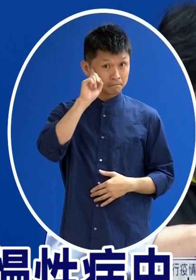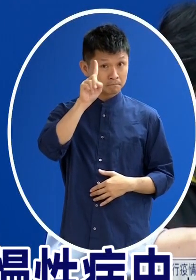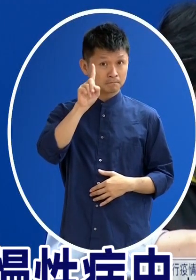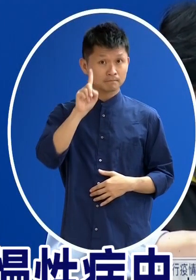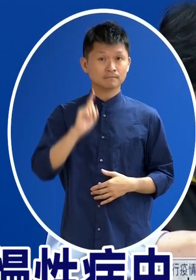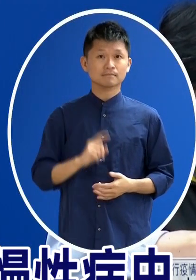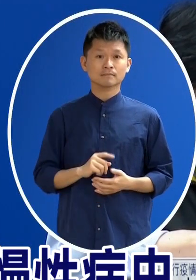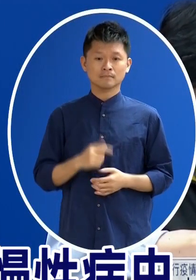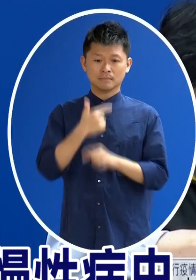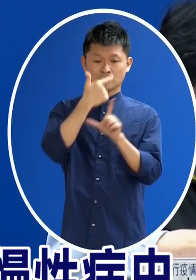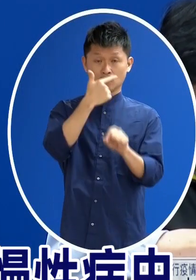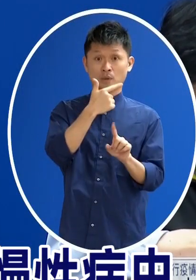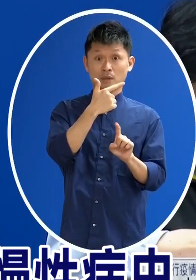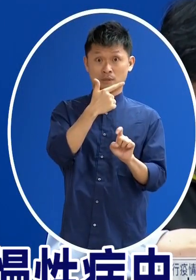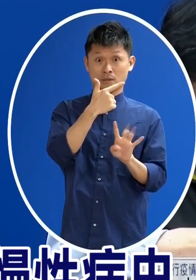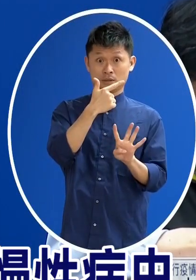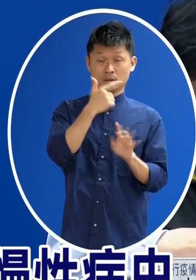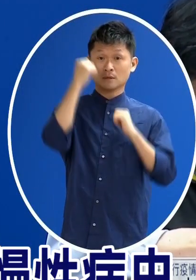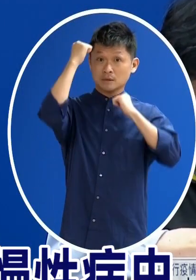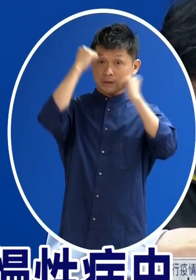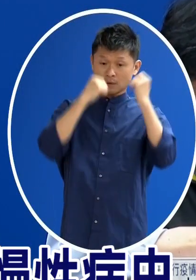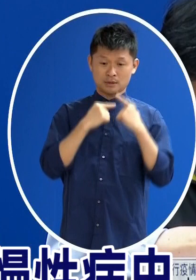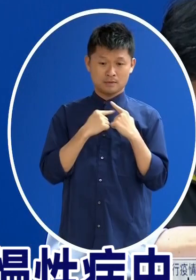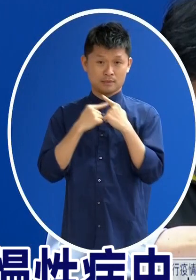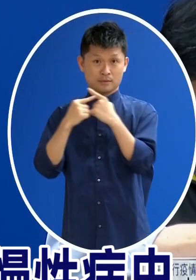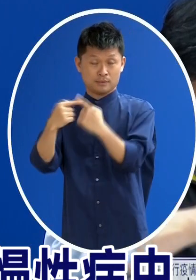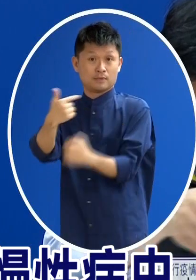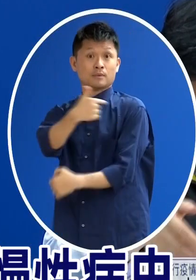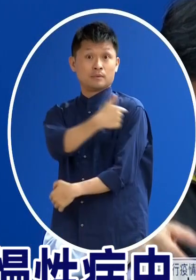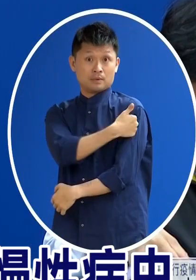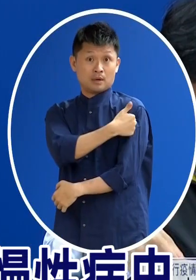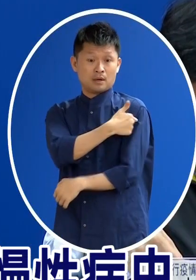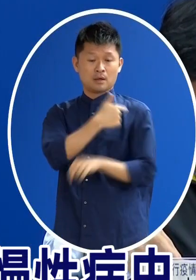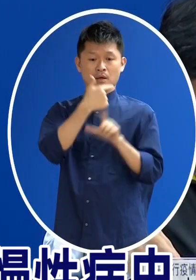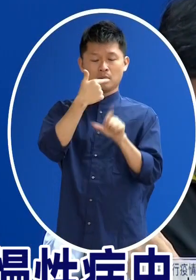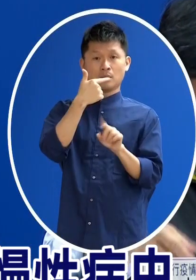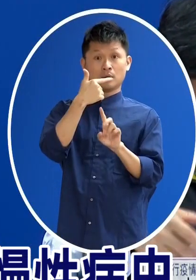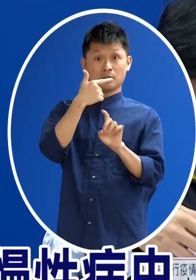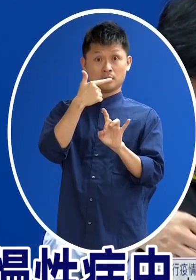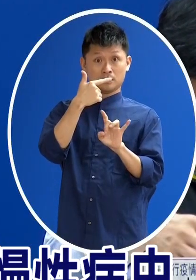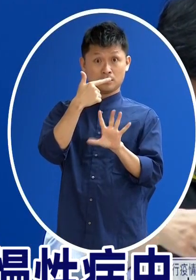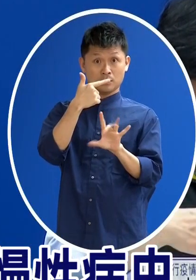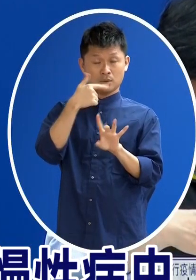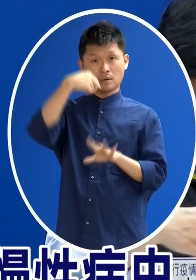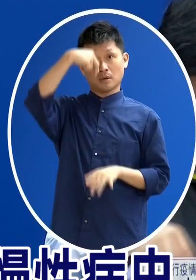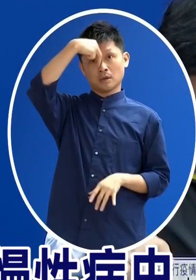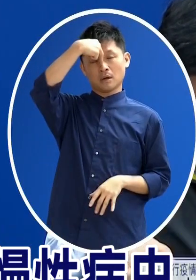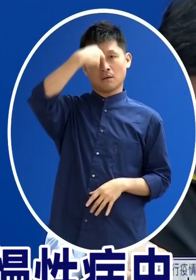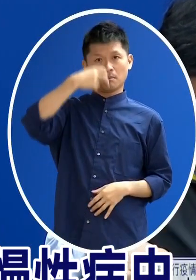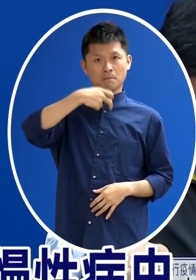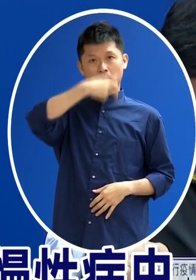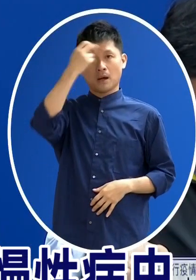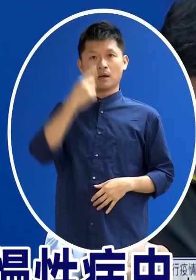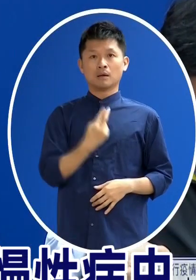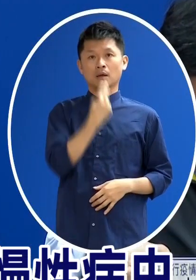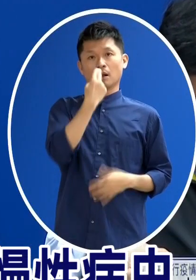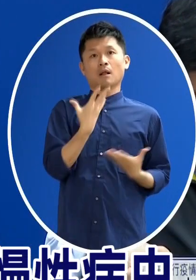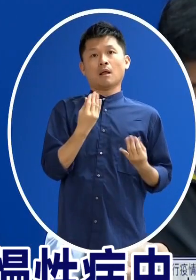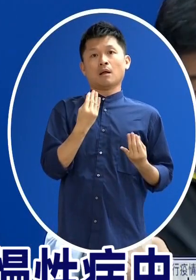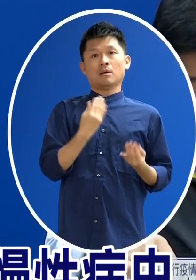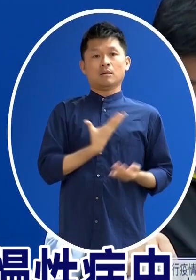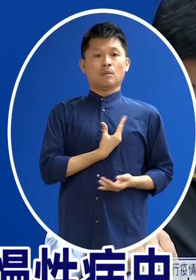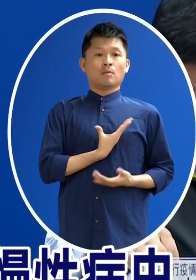第二天6月14号上午去接种了，十五号下午发现个案没有呼吸心跳，